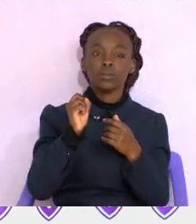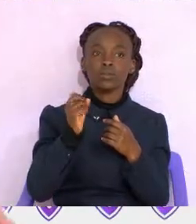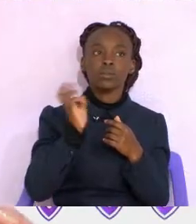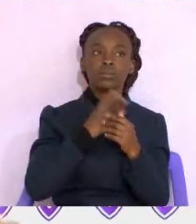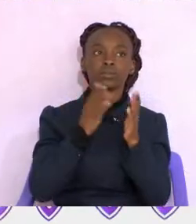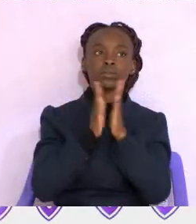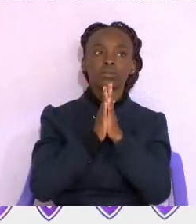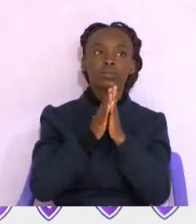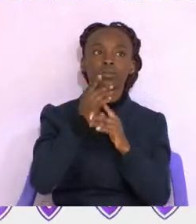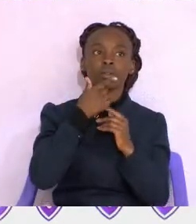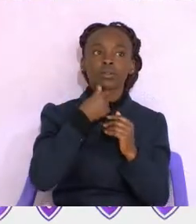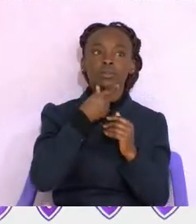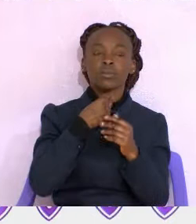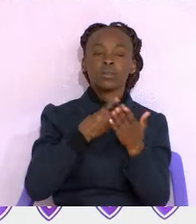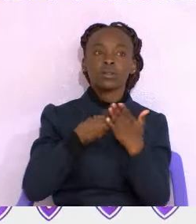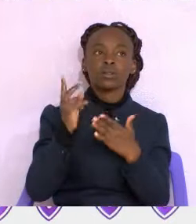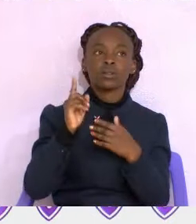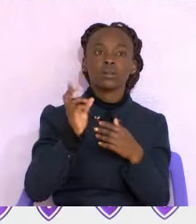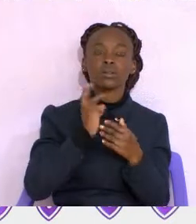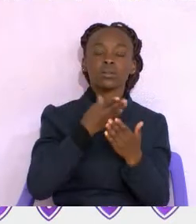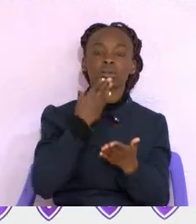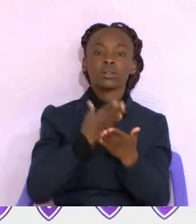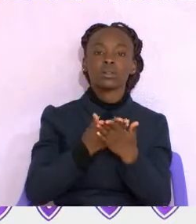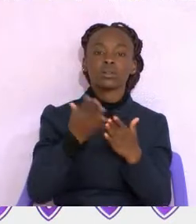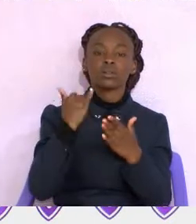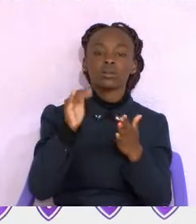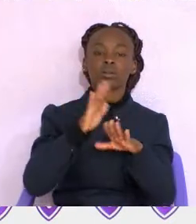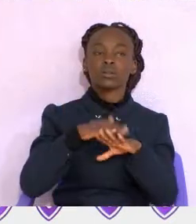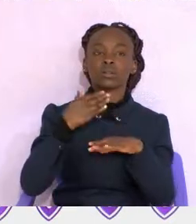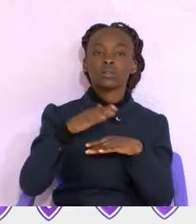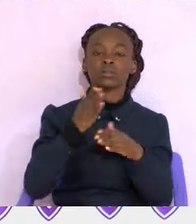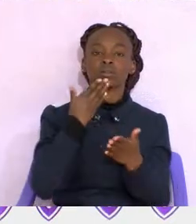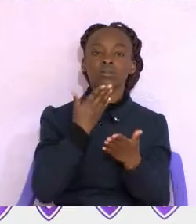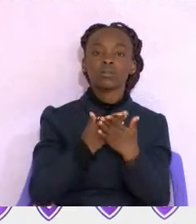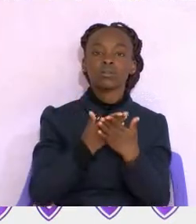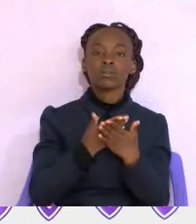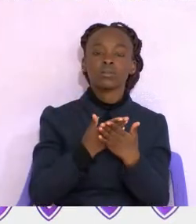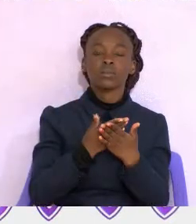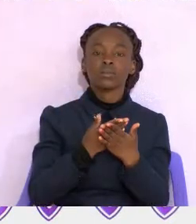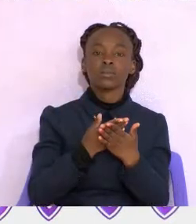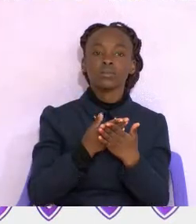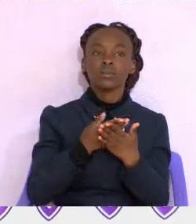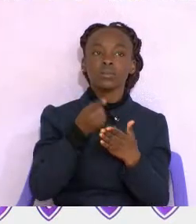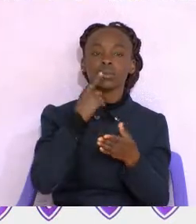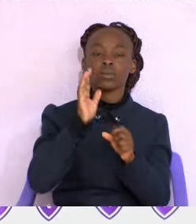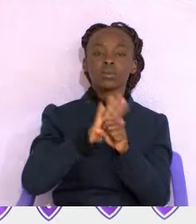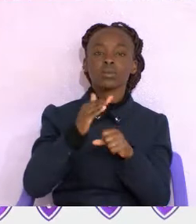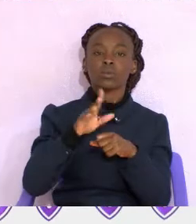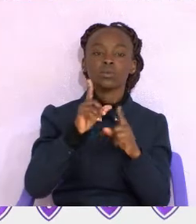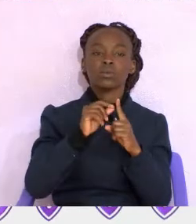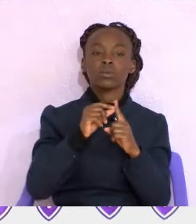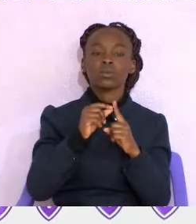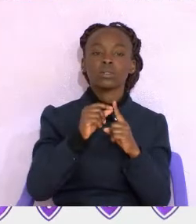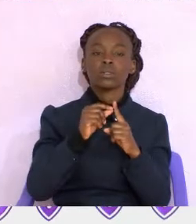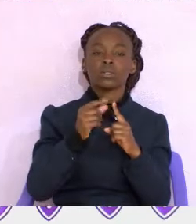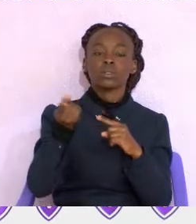kuomba. Baba mtakatifu, tunakushukuru kwa wema wako. Asante Bwana, ni kwa maana umeahidi kwamba neno lako halitawahi